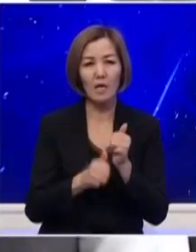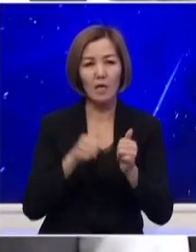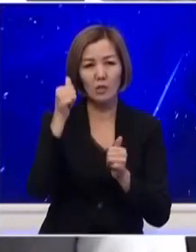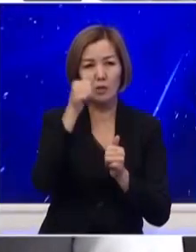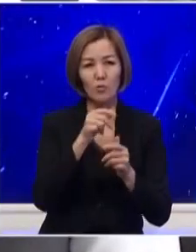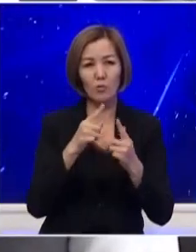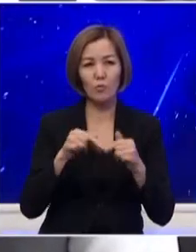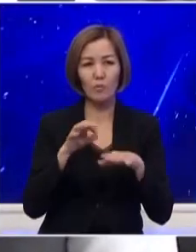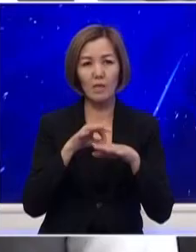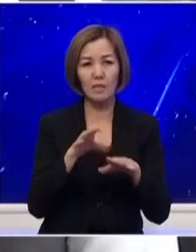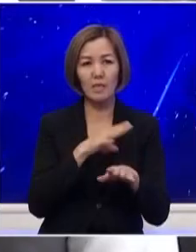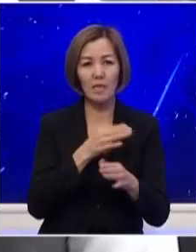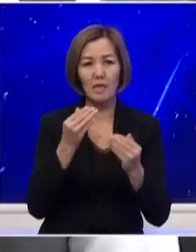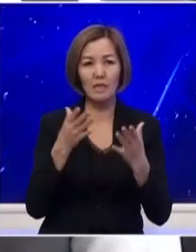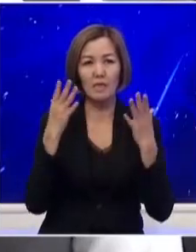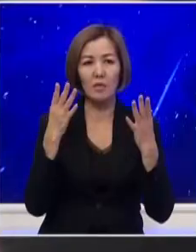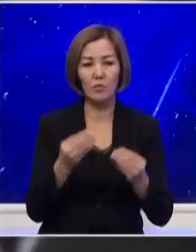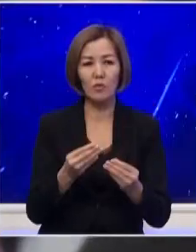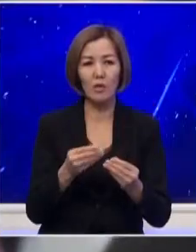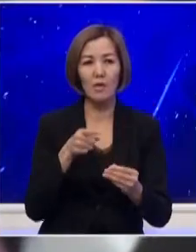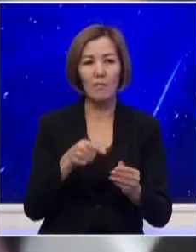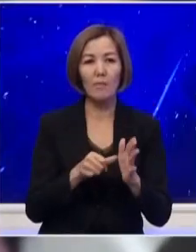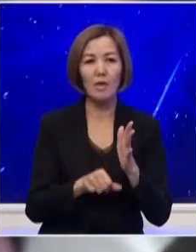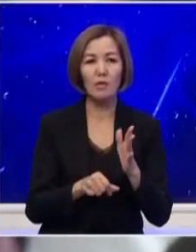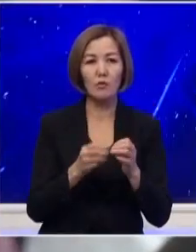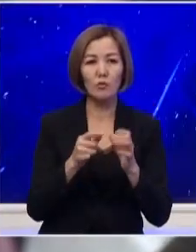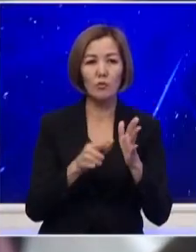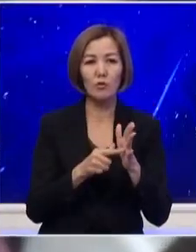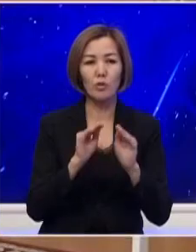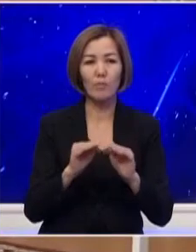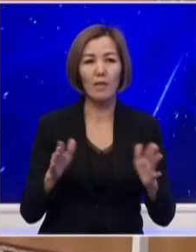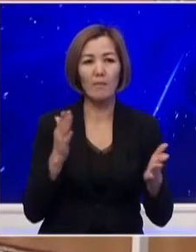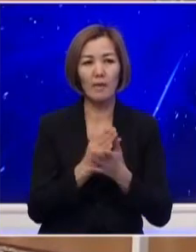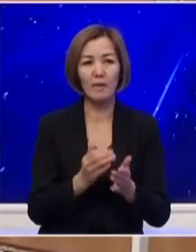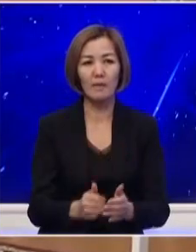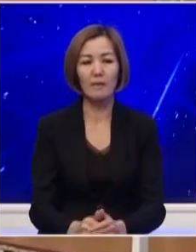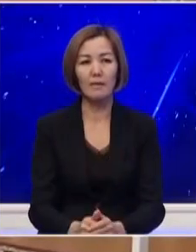сайын ұйымдастырылып тұрады. Қазір білім ордасында 1617 оқушы білім алады.